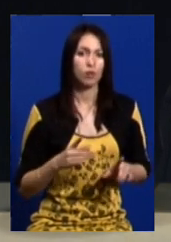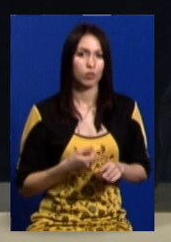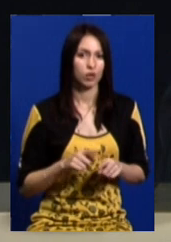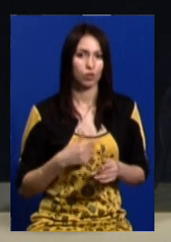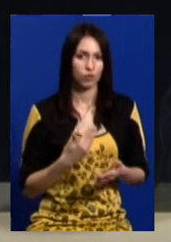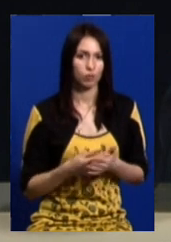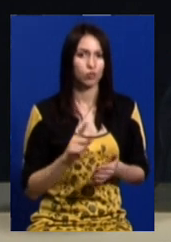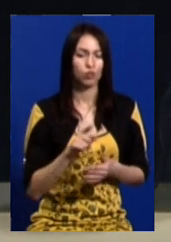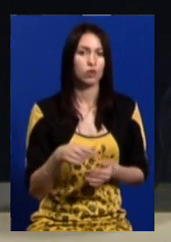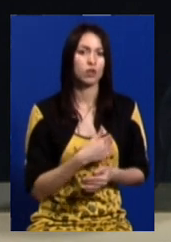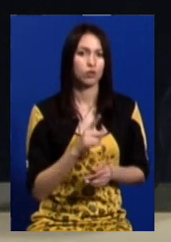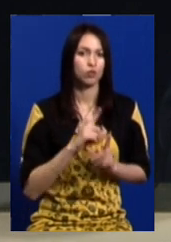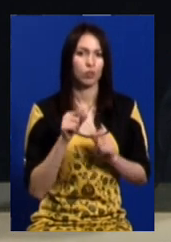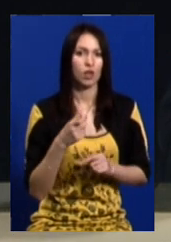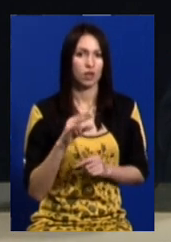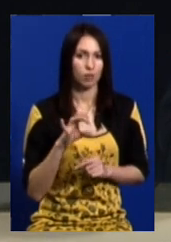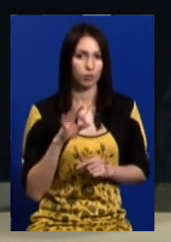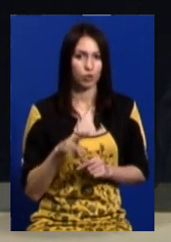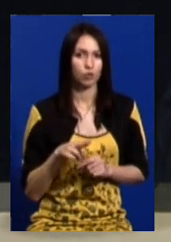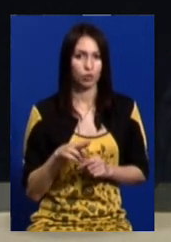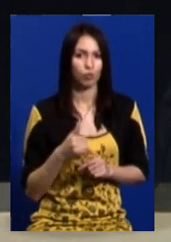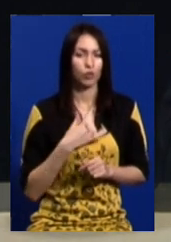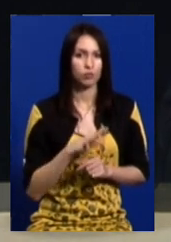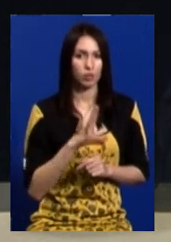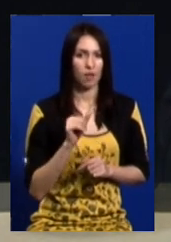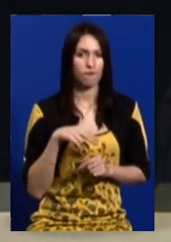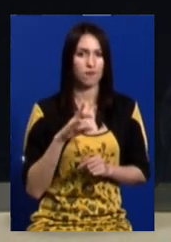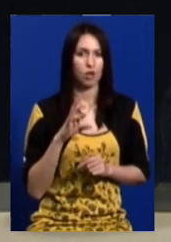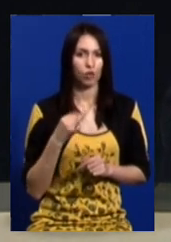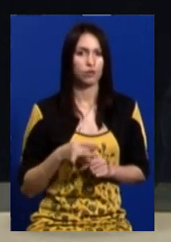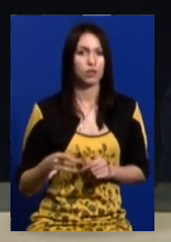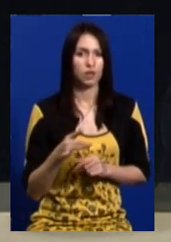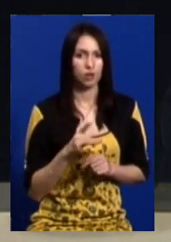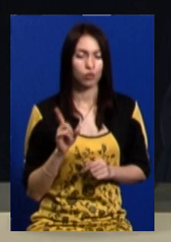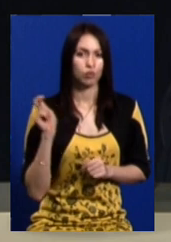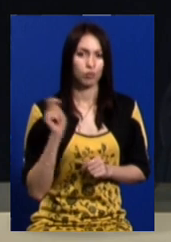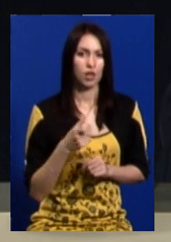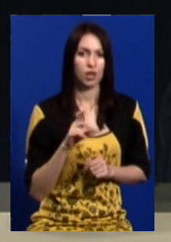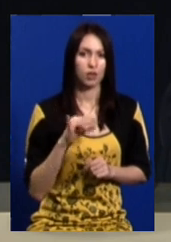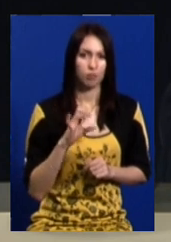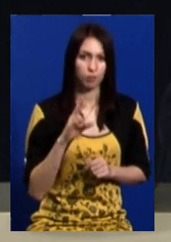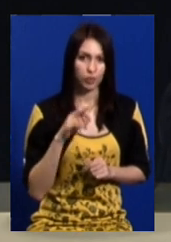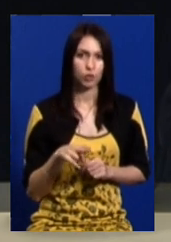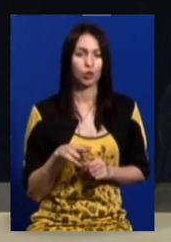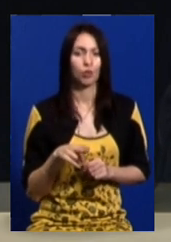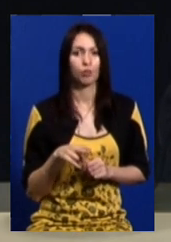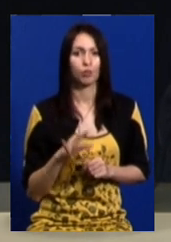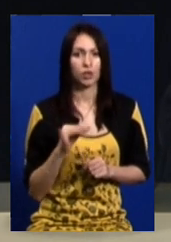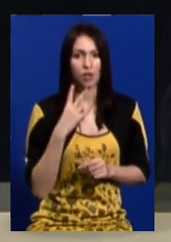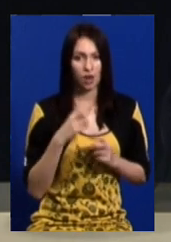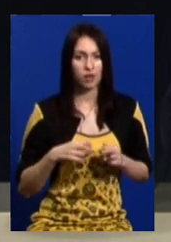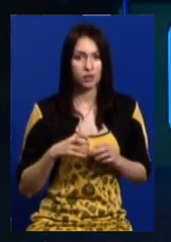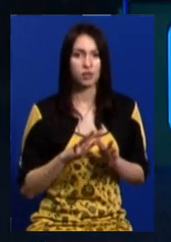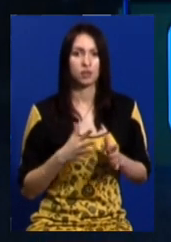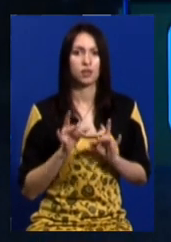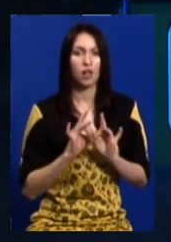наприклад, що вони хочуть, щоб приїхав єпископ. Ну, було на Свалківському районі така ситуація, що вони хотіли, щоб приїхав єпископ, і їм роз'яснив, пояснив,